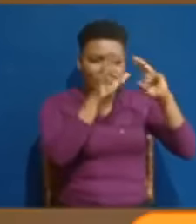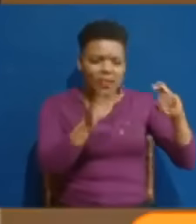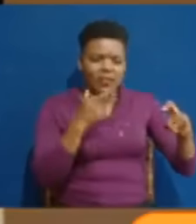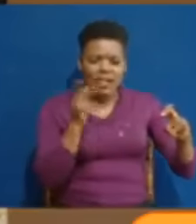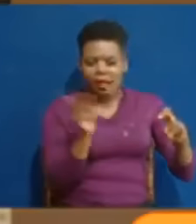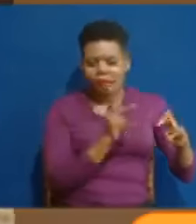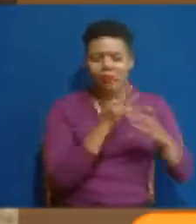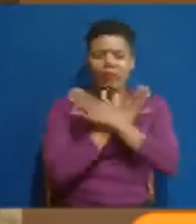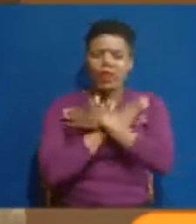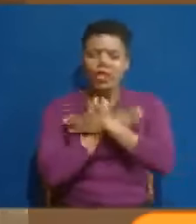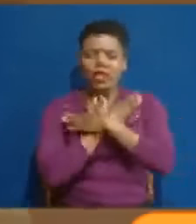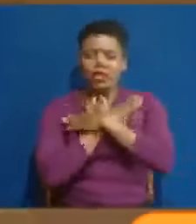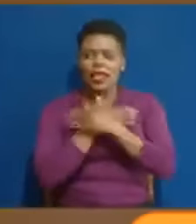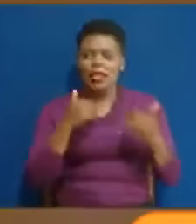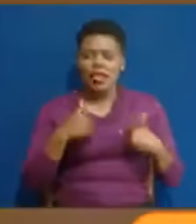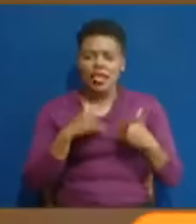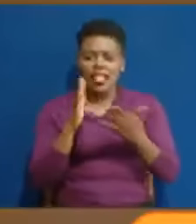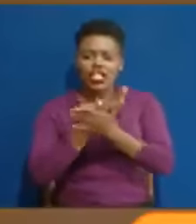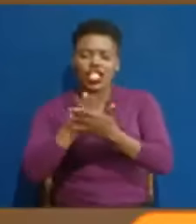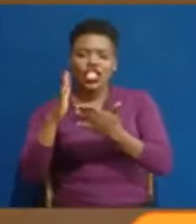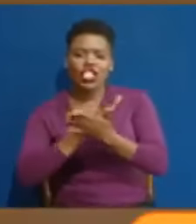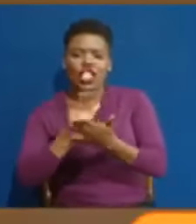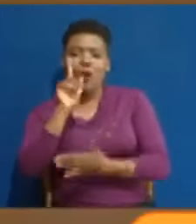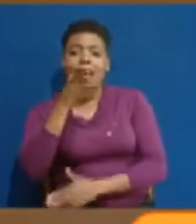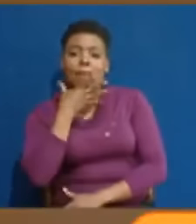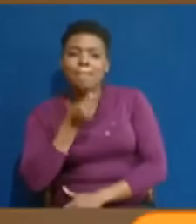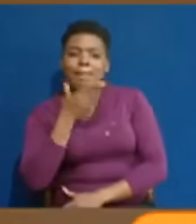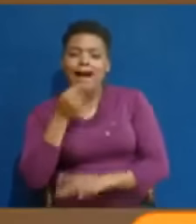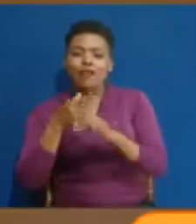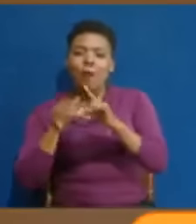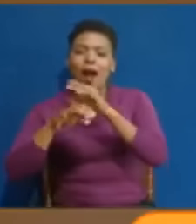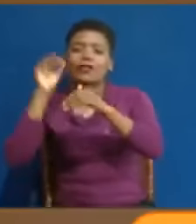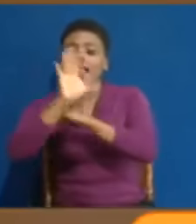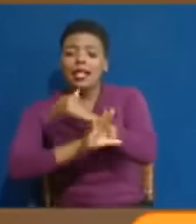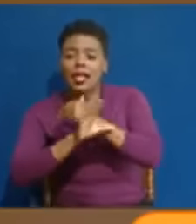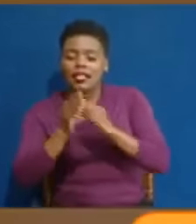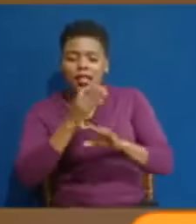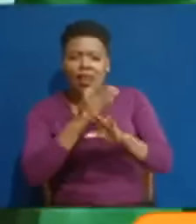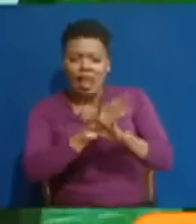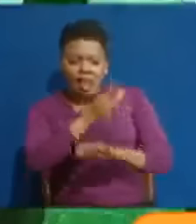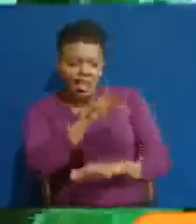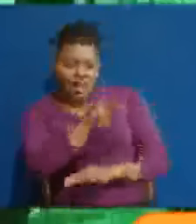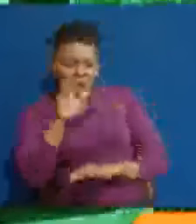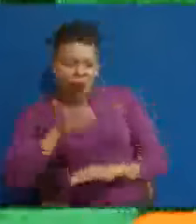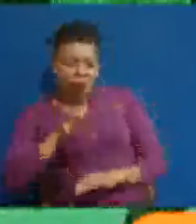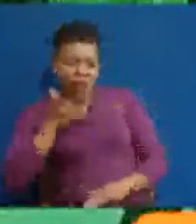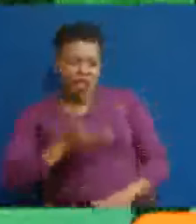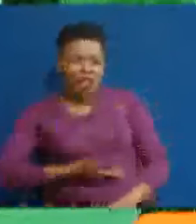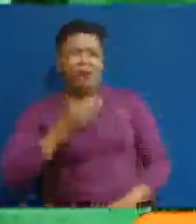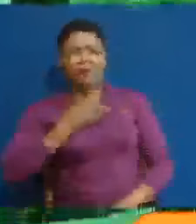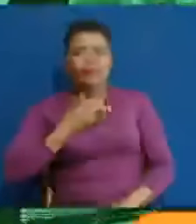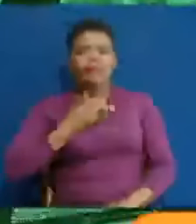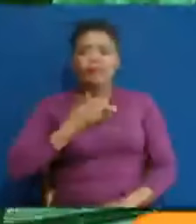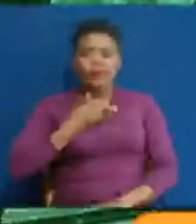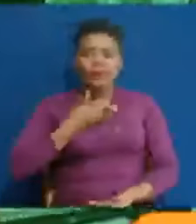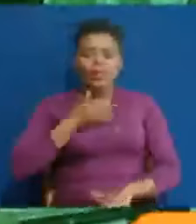wa kike walikuwa wapenzi wa raia mmoja wa kigeni na hicho ndio chanzo cha ugomvi kabla ya Sarah kudaiwa kujirusha. Miongoni mwa